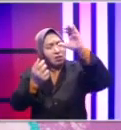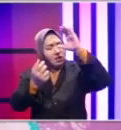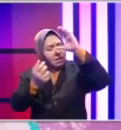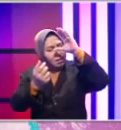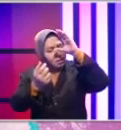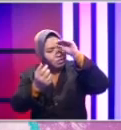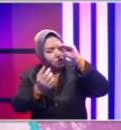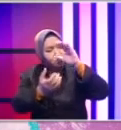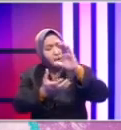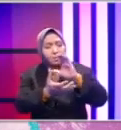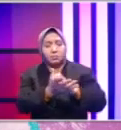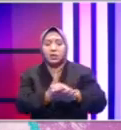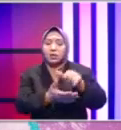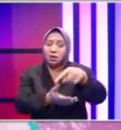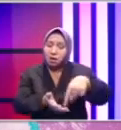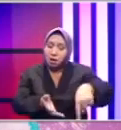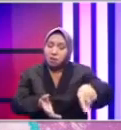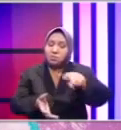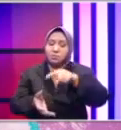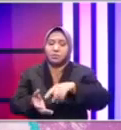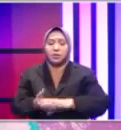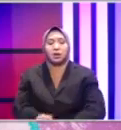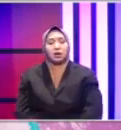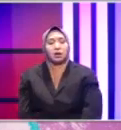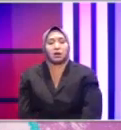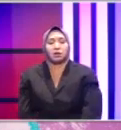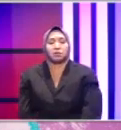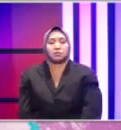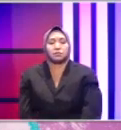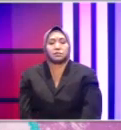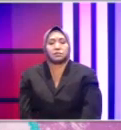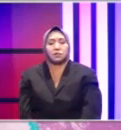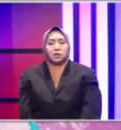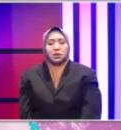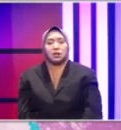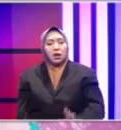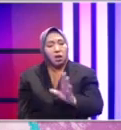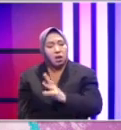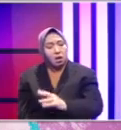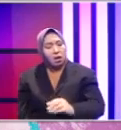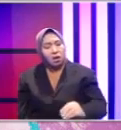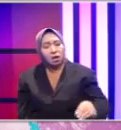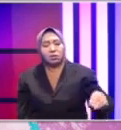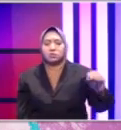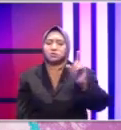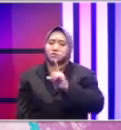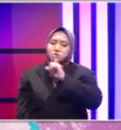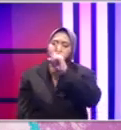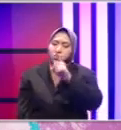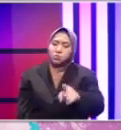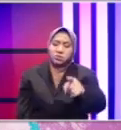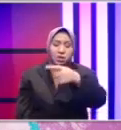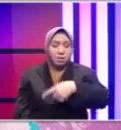ilaloh ihwal azal Allahumma the way in new